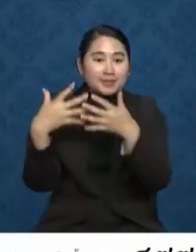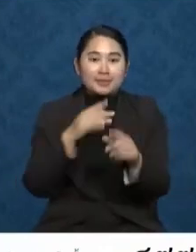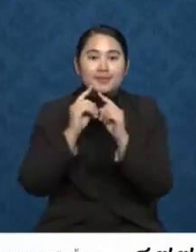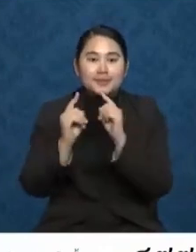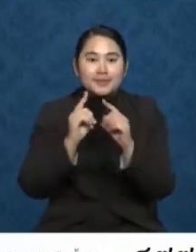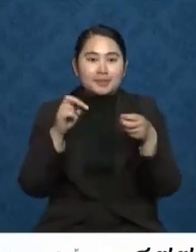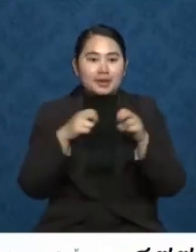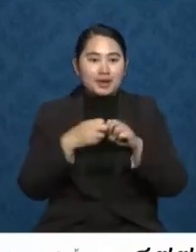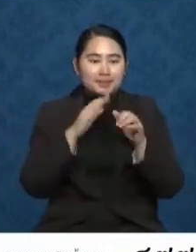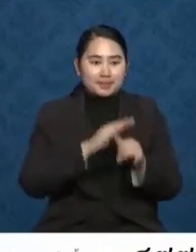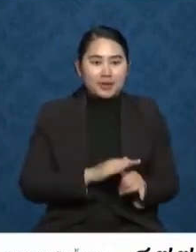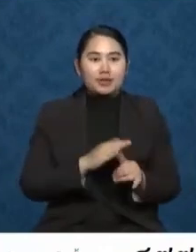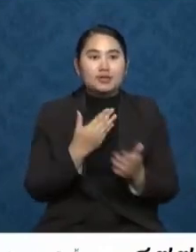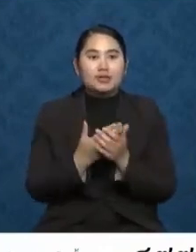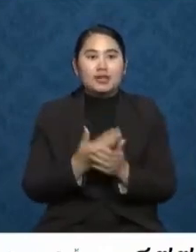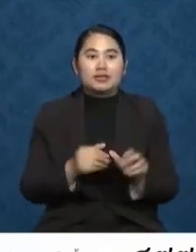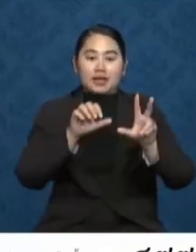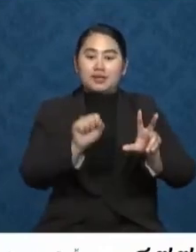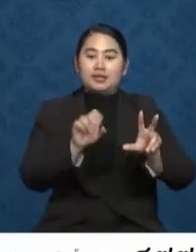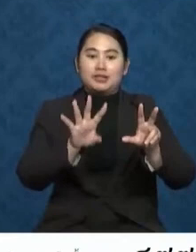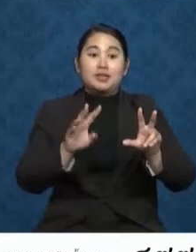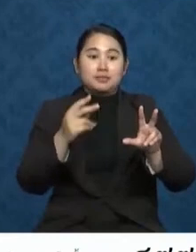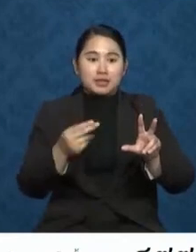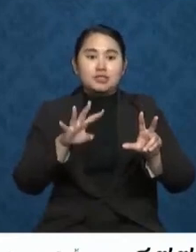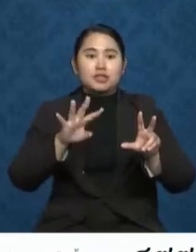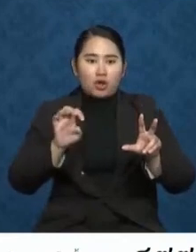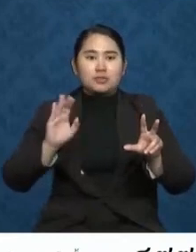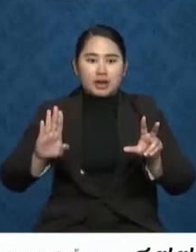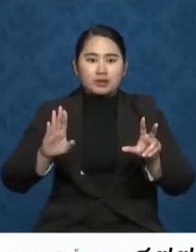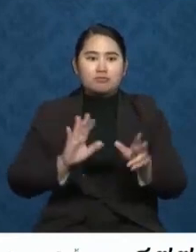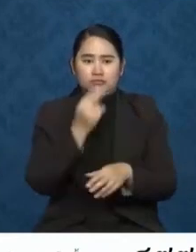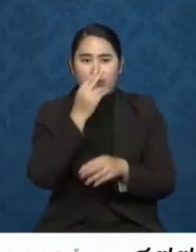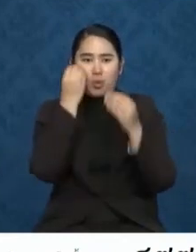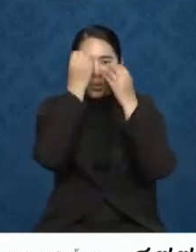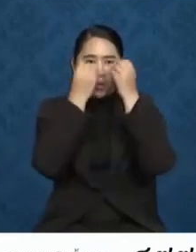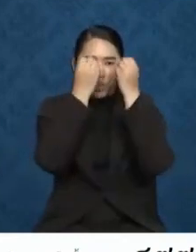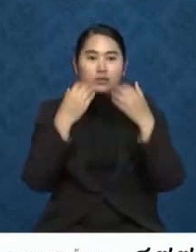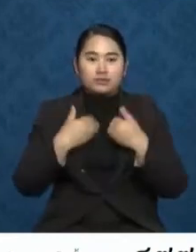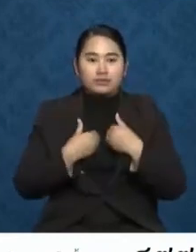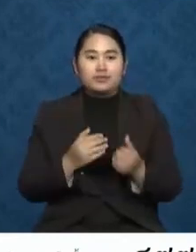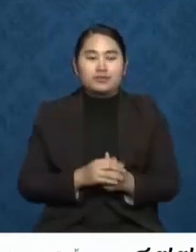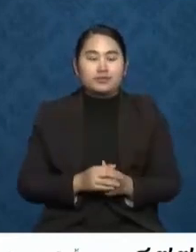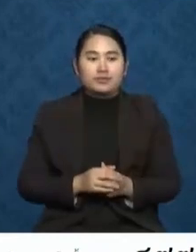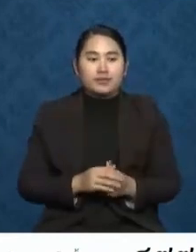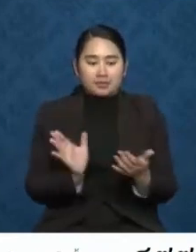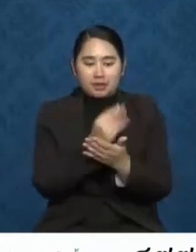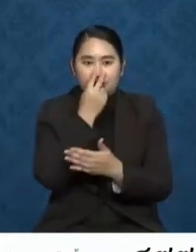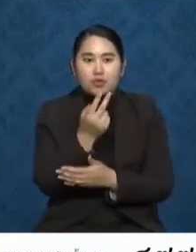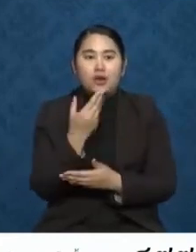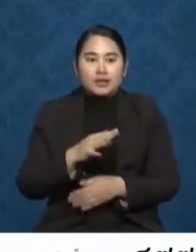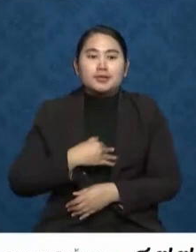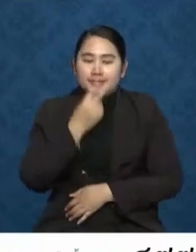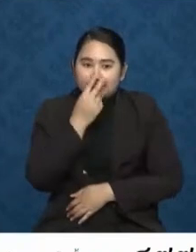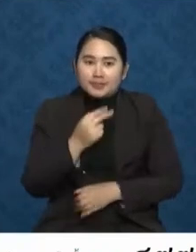แก้ไขปัญหาการค้ามนุษย์ด้วยงบเพียง 340,400 บาทดูแล้วงงจริงครับท่านประธานแต่ผมก็เห็นถึงความพยายามของท่านเช่นกัน